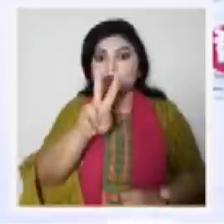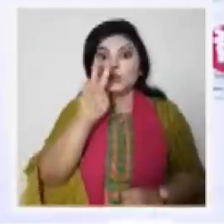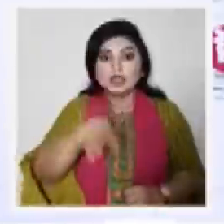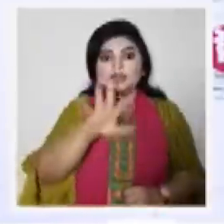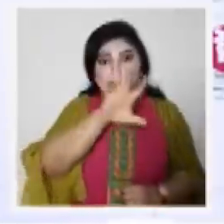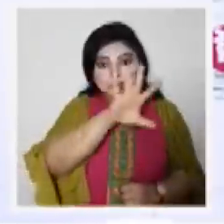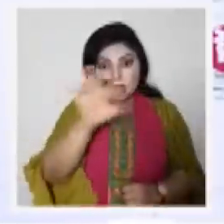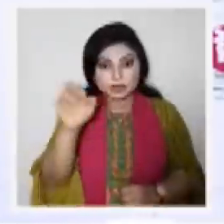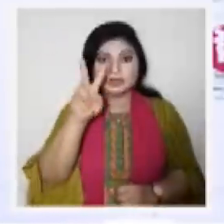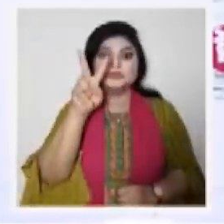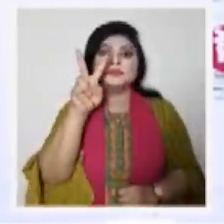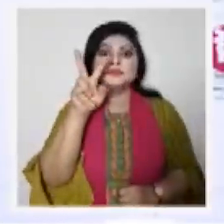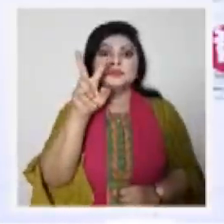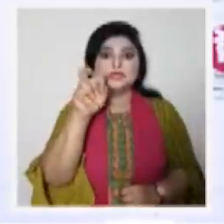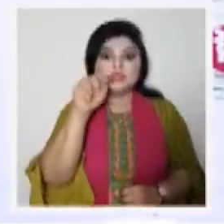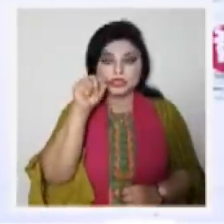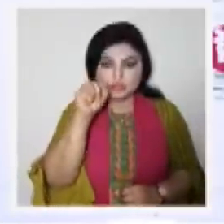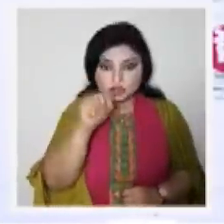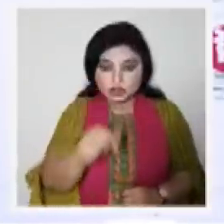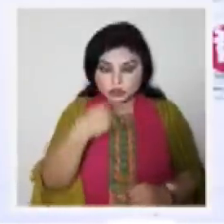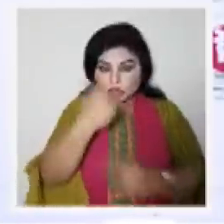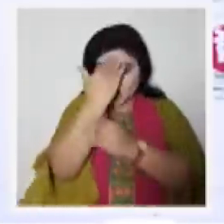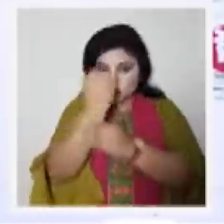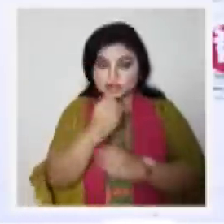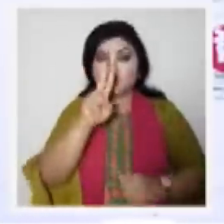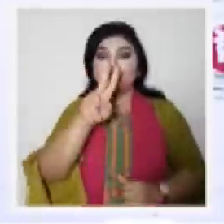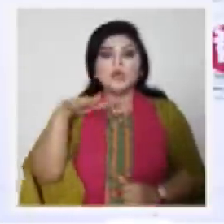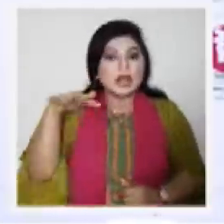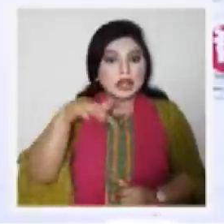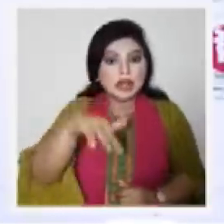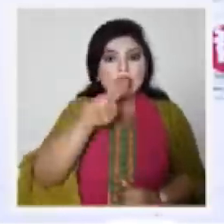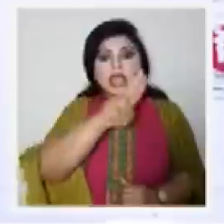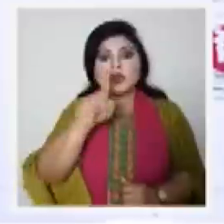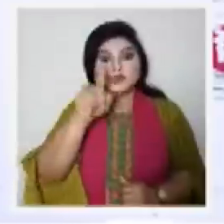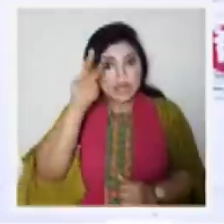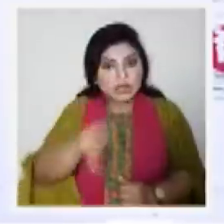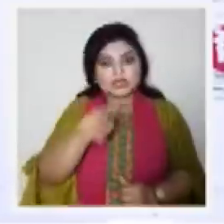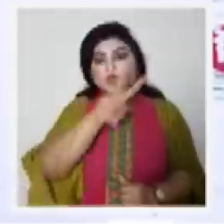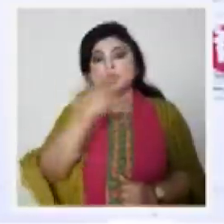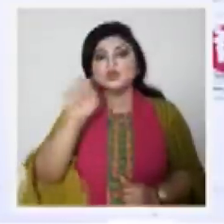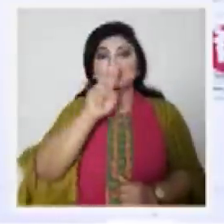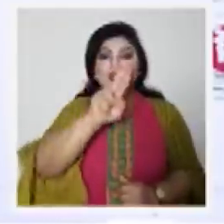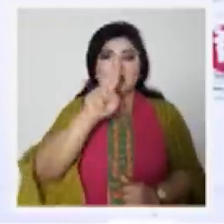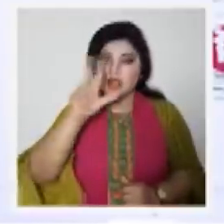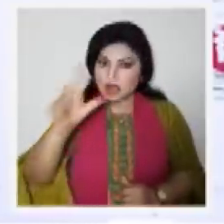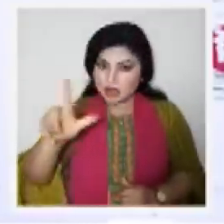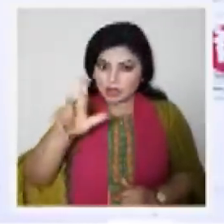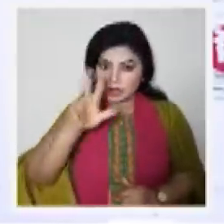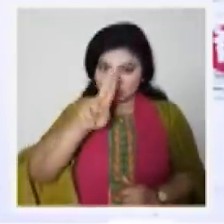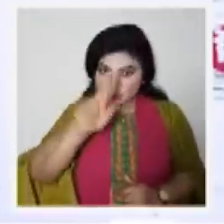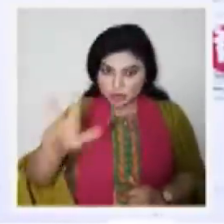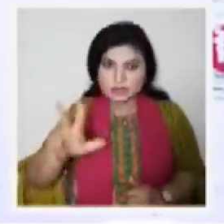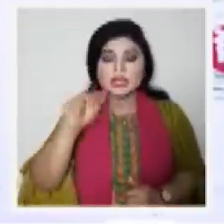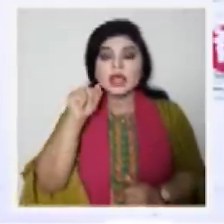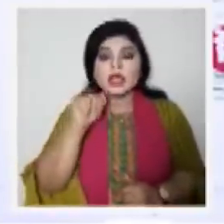11,01,480টি। 24 ঘন্টায় যা নমুনা পরীক্ষা হয়েছে তাতে শনাক্ত হয়েছে 2,520 জন এবং এ পর্যন্ত শনাক্ত